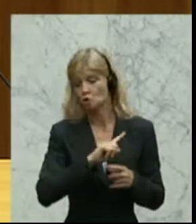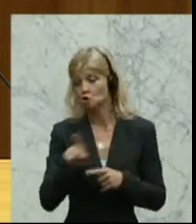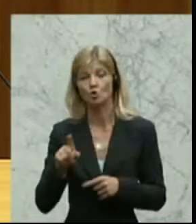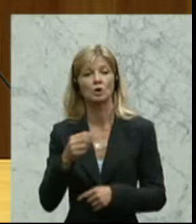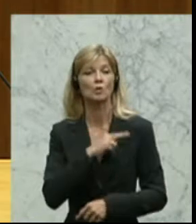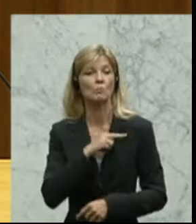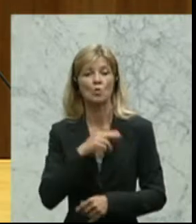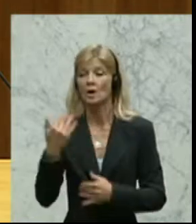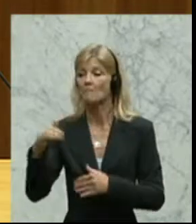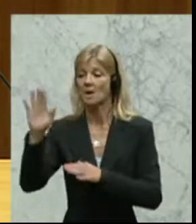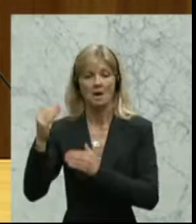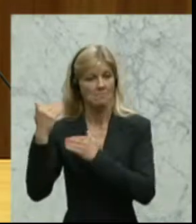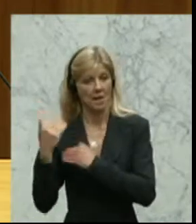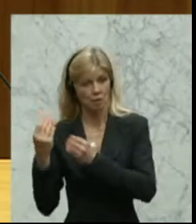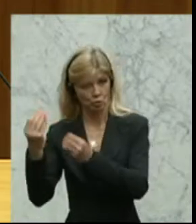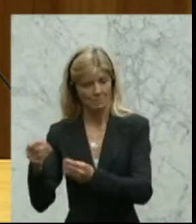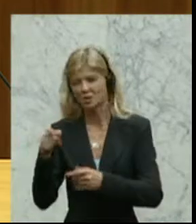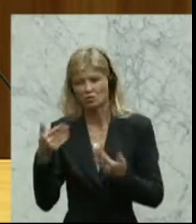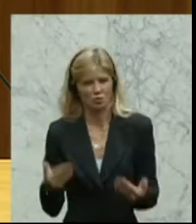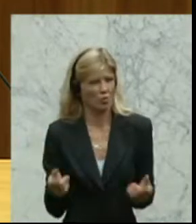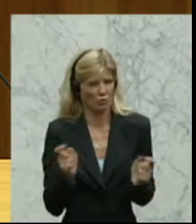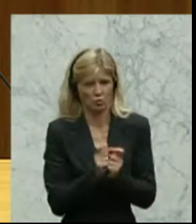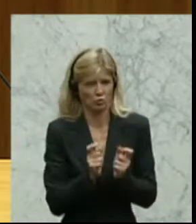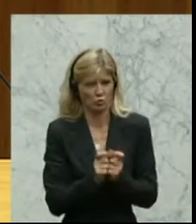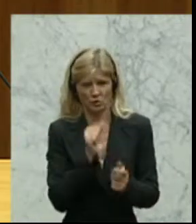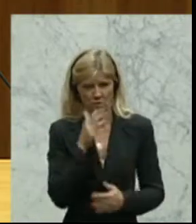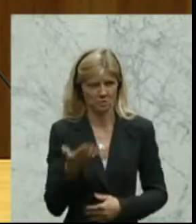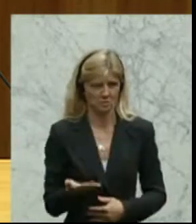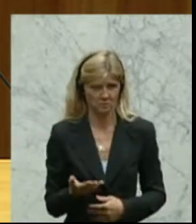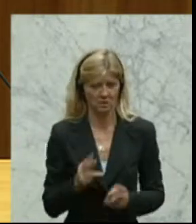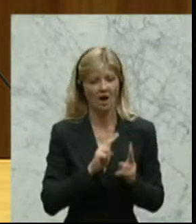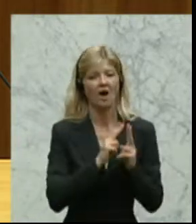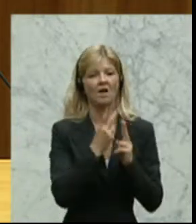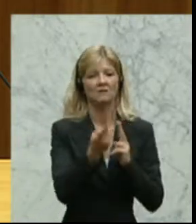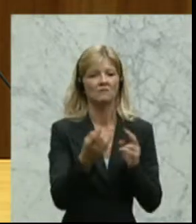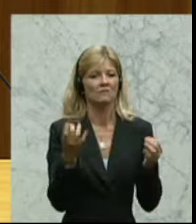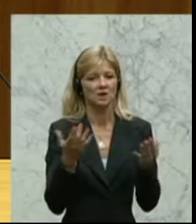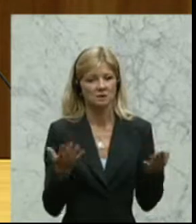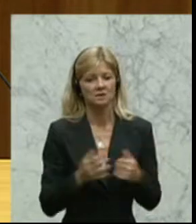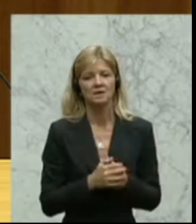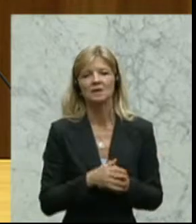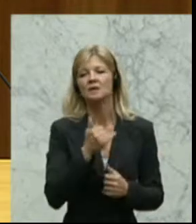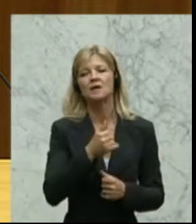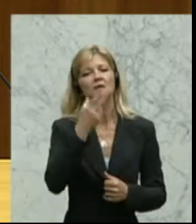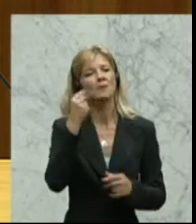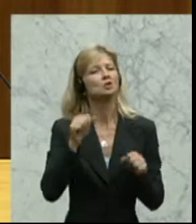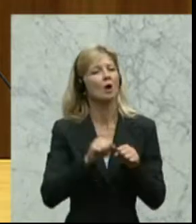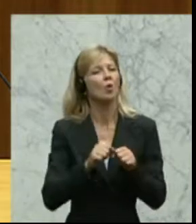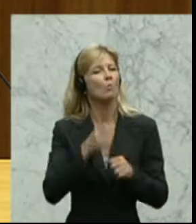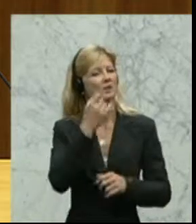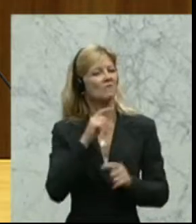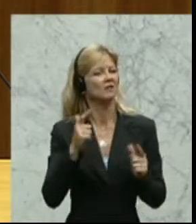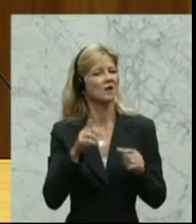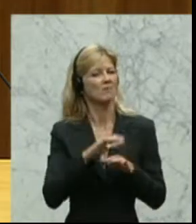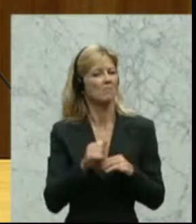Alternative, das allererste wird wohl sein, was jeder Mensch in seinem privaten Leben auch tut. Wir müssen unser Geld